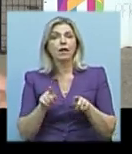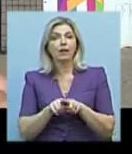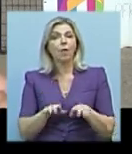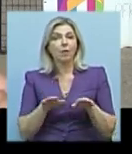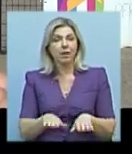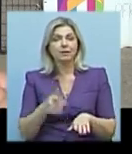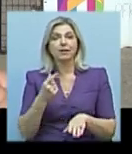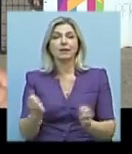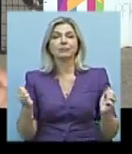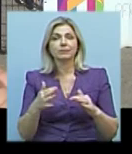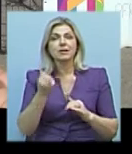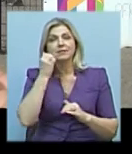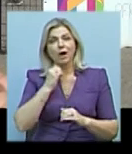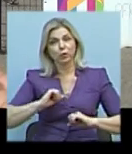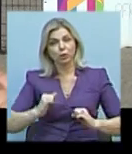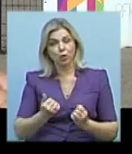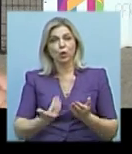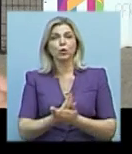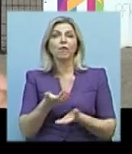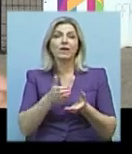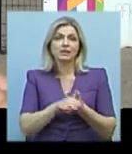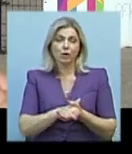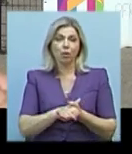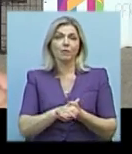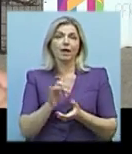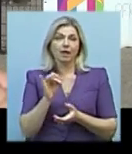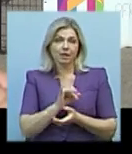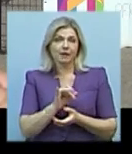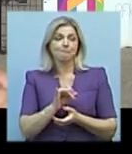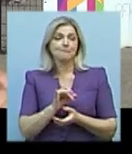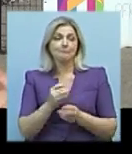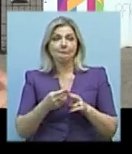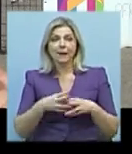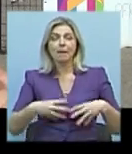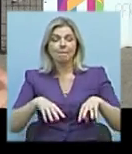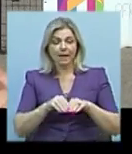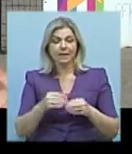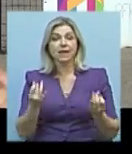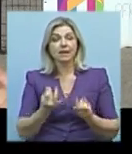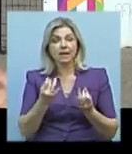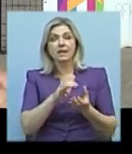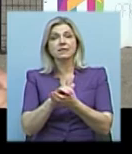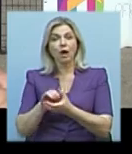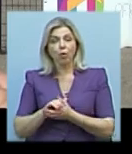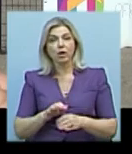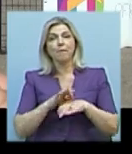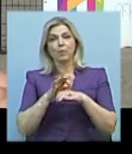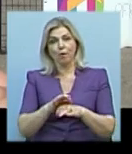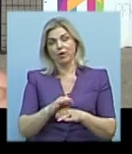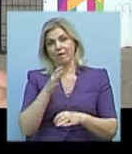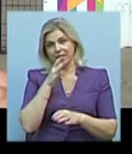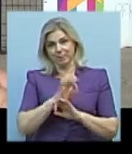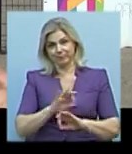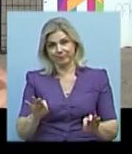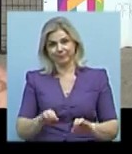де збираються давні друзі, нові знайомства, які з'являються. Тобто збираються люди зі спільними інтересами, знайомляться, проводять час чудово.